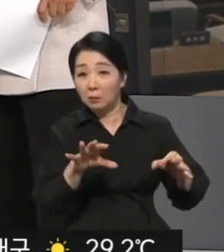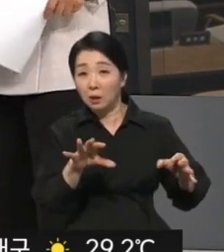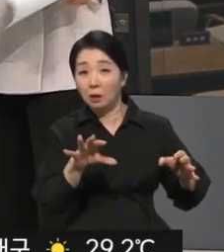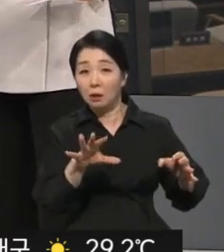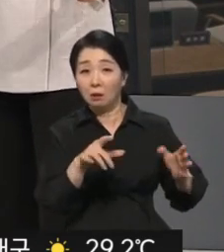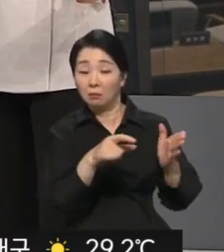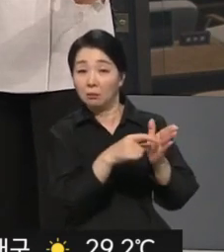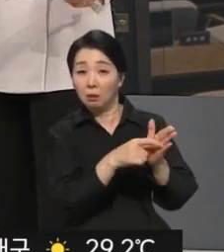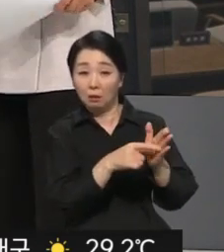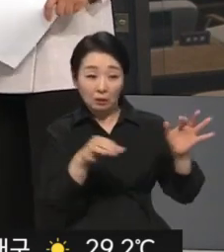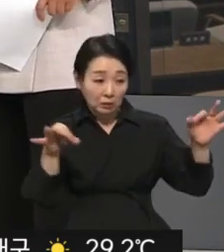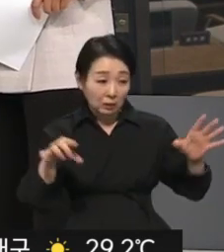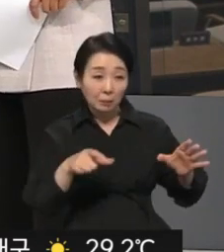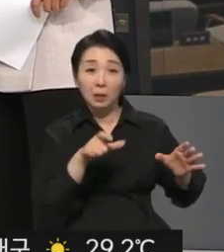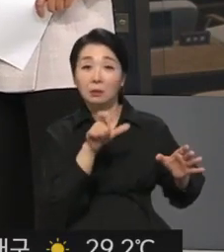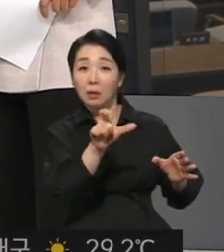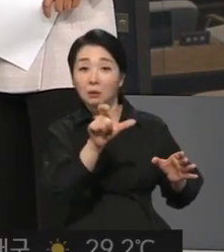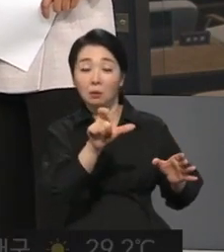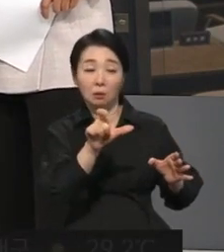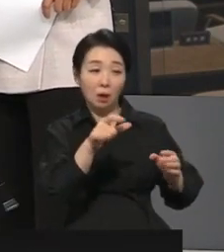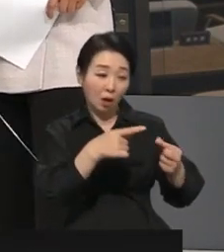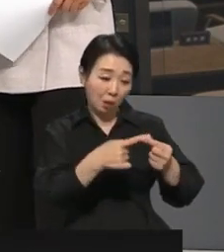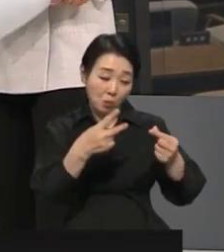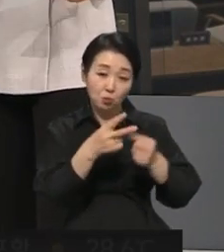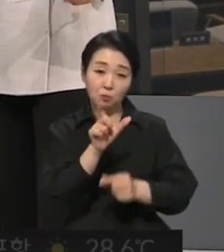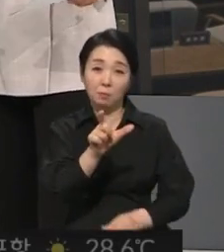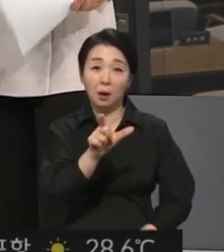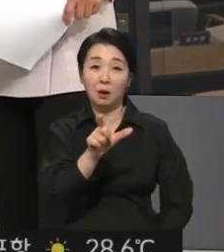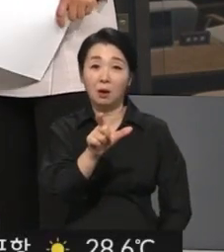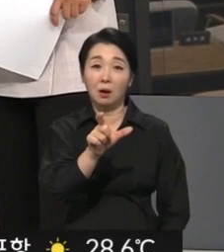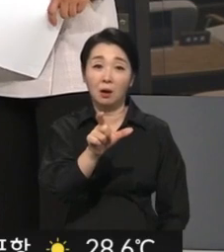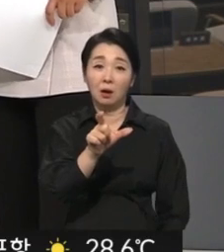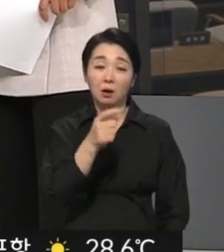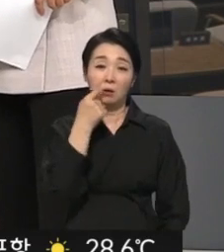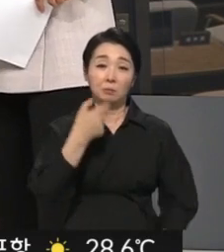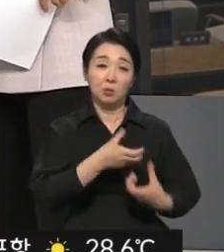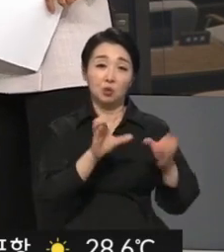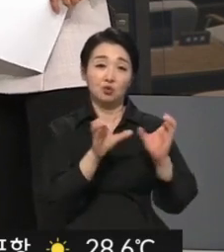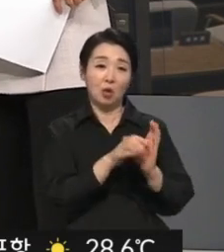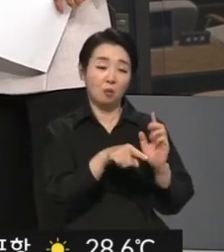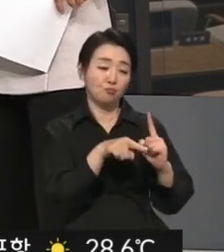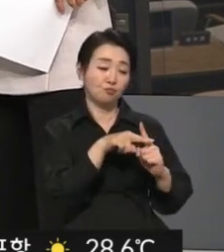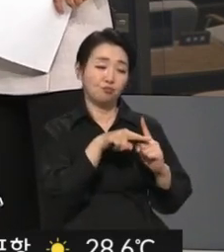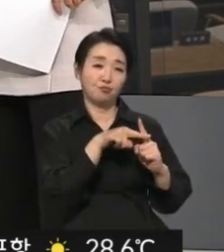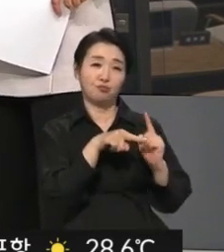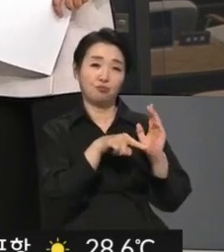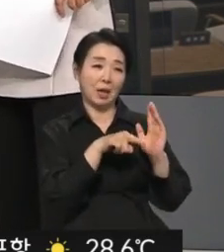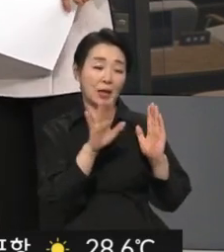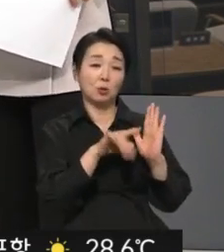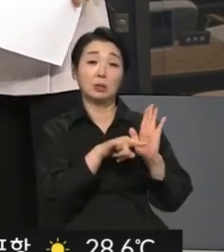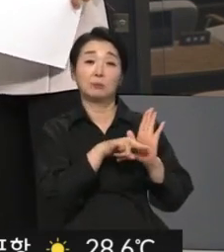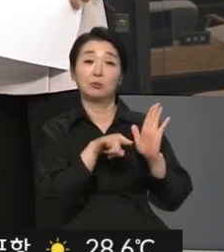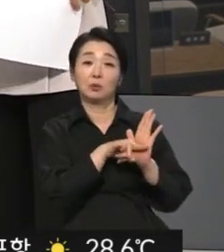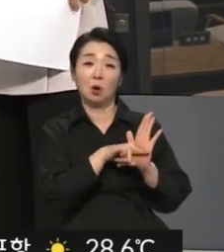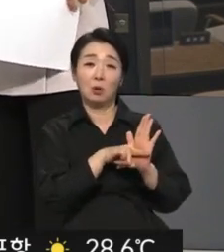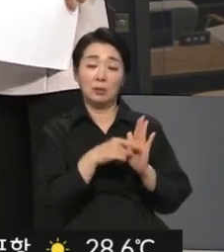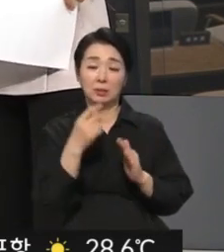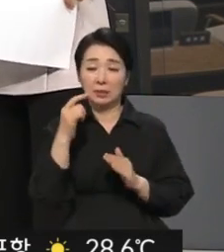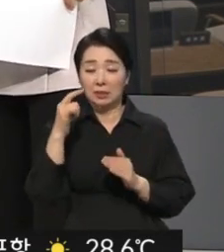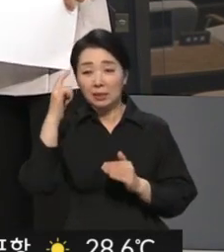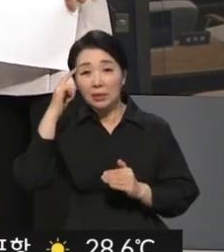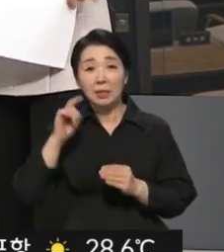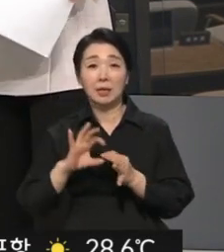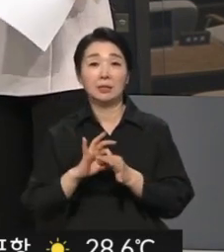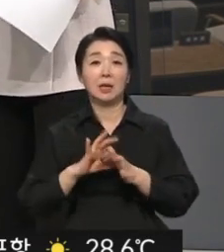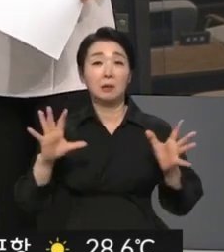썼는데요. 이 잠시라는 단어가 입장문에 두 번이나 있죠. 얼마 전에 민주당은 부정적인 여론과는 상관없이 이 검수완박 국면